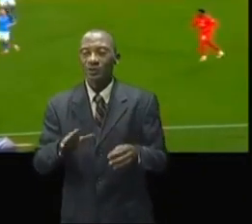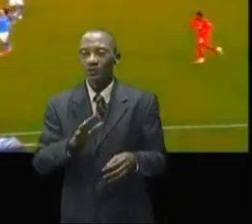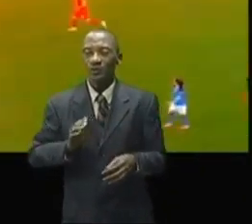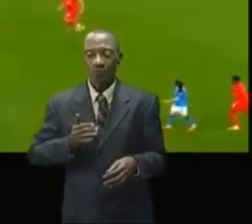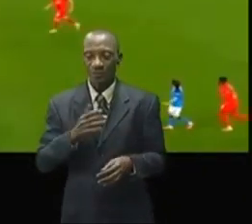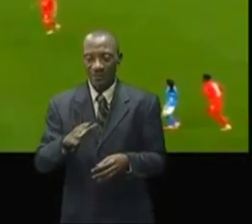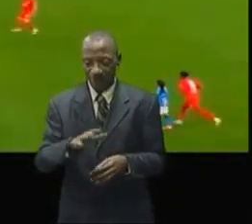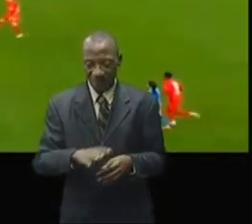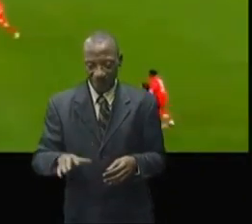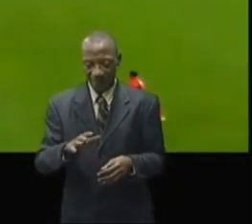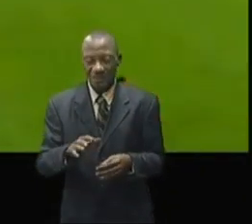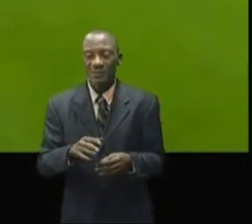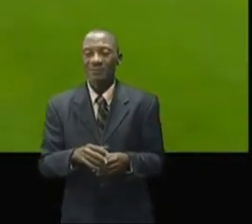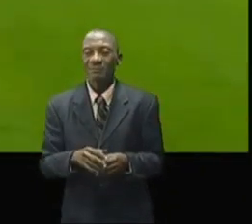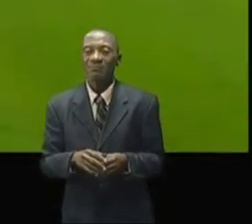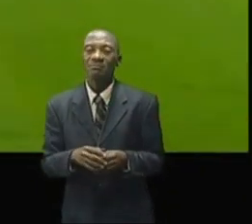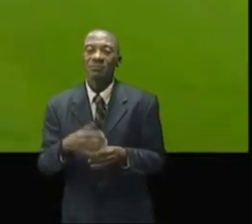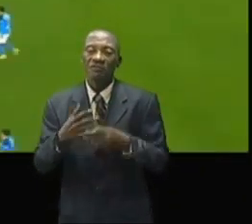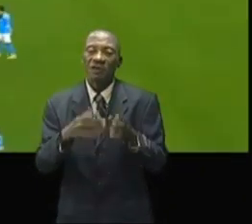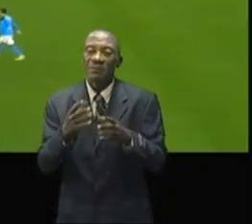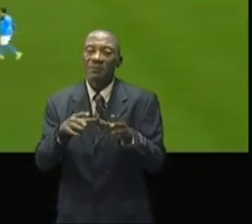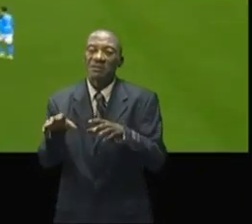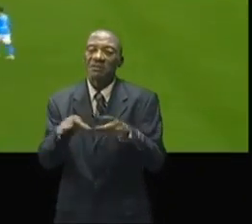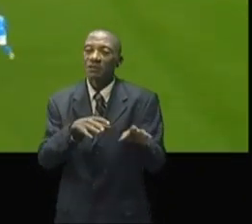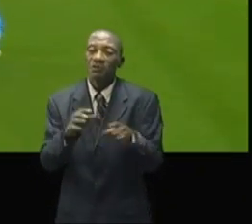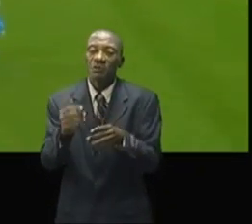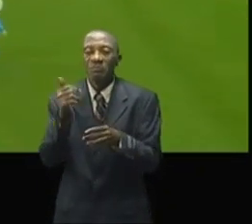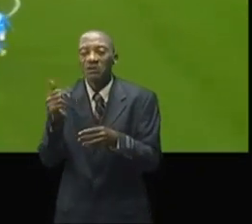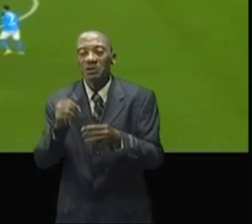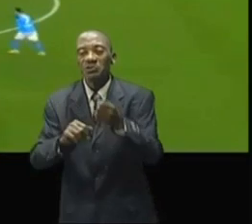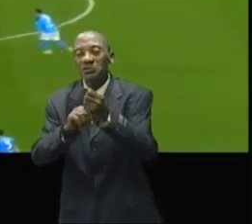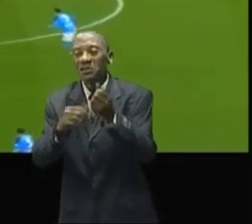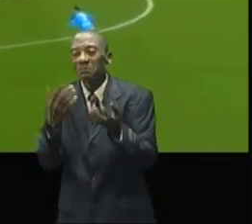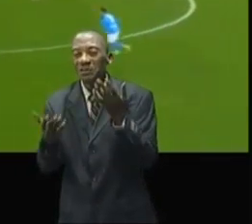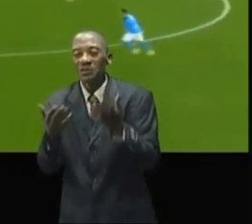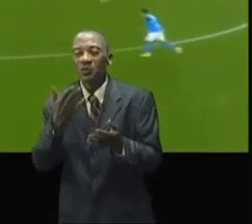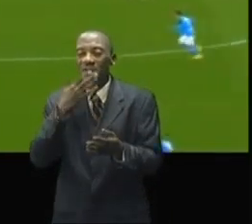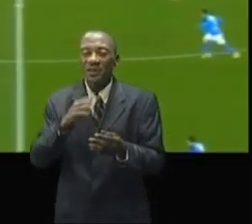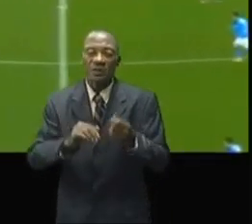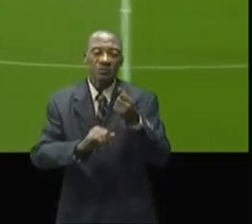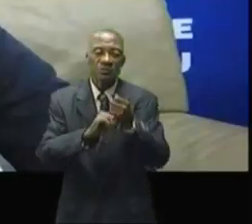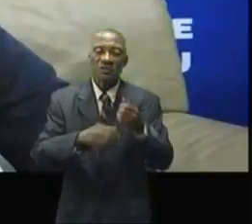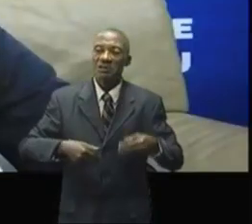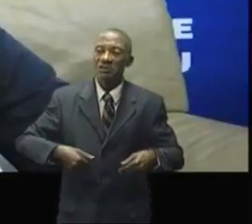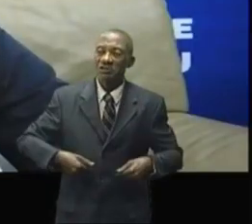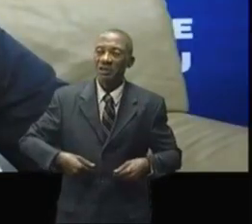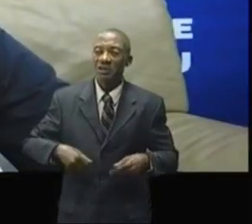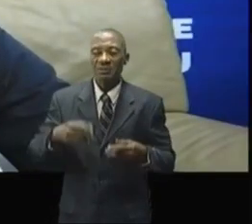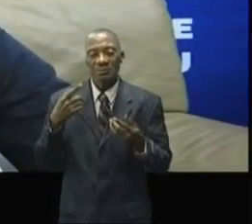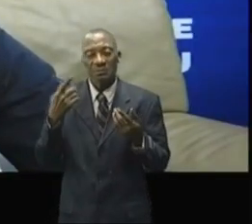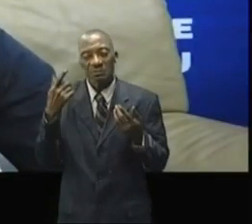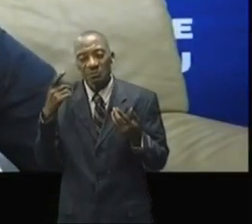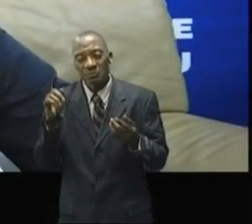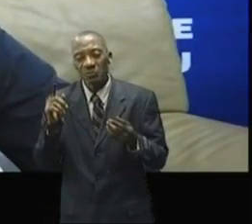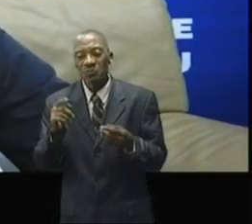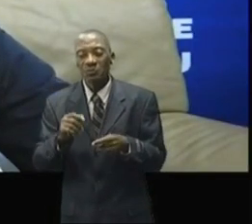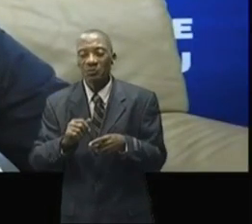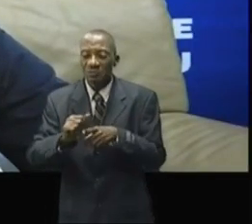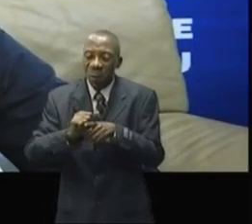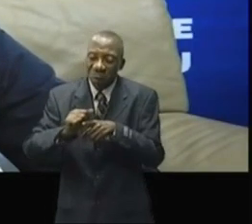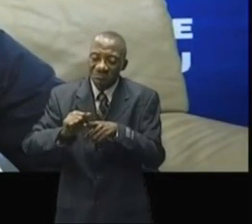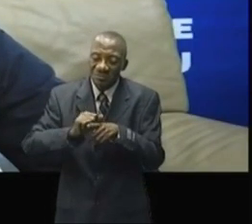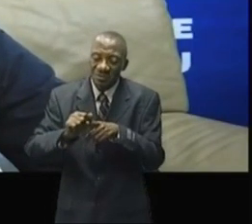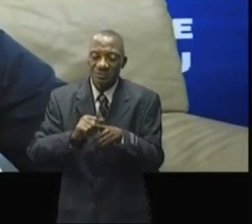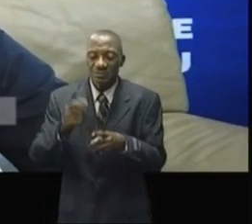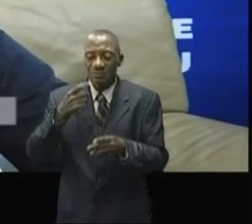Kinshasa pour remettre de biens matériels et autres dons à quelques orphelinats de la place. La plus grande raison de ma venue ici,